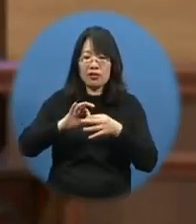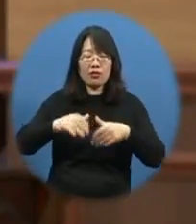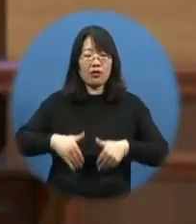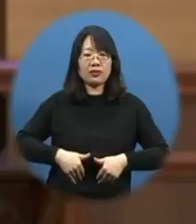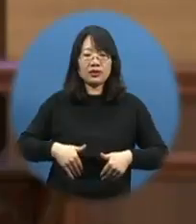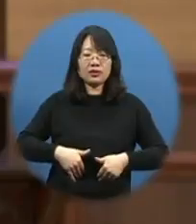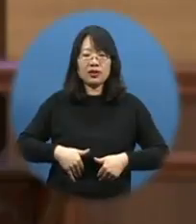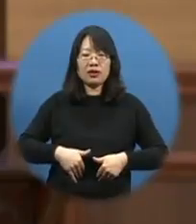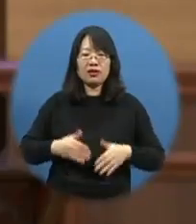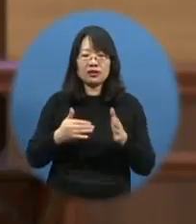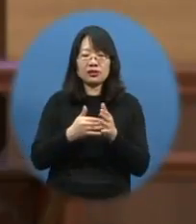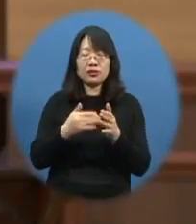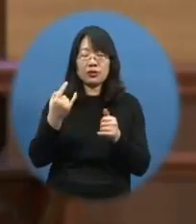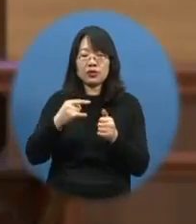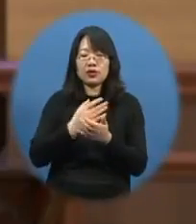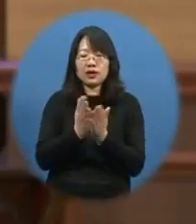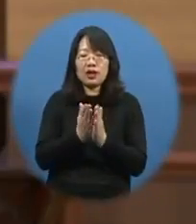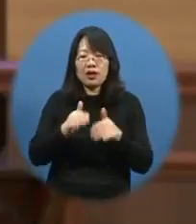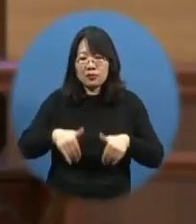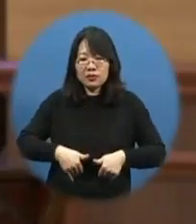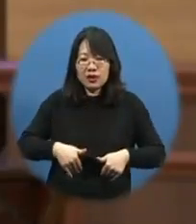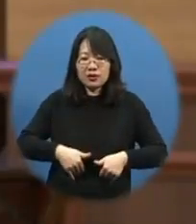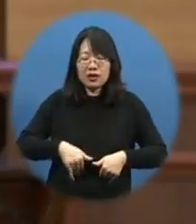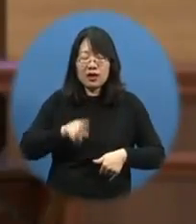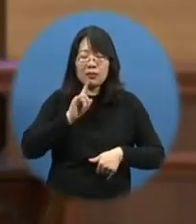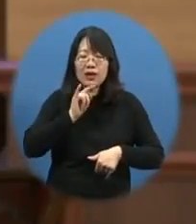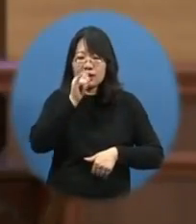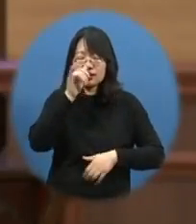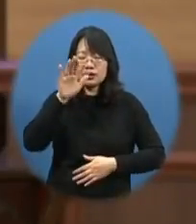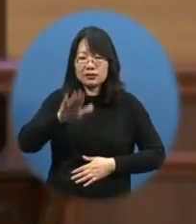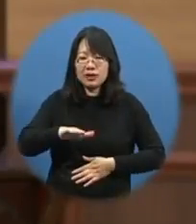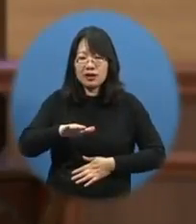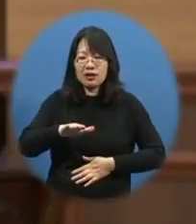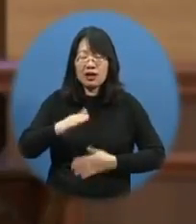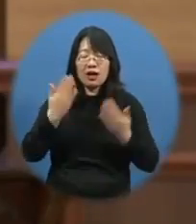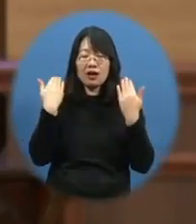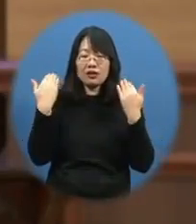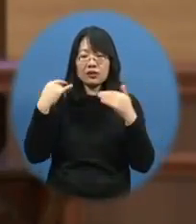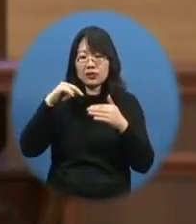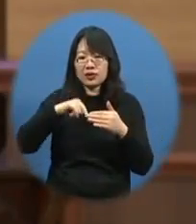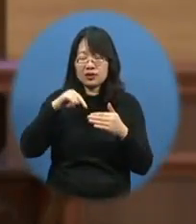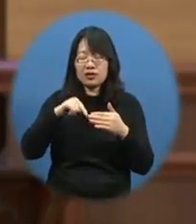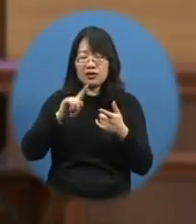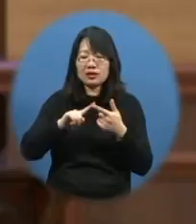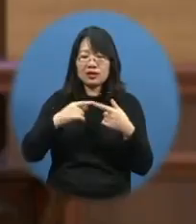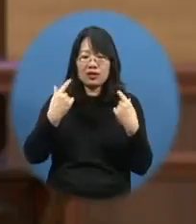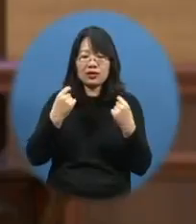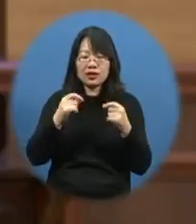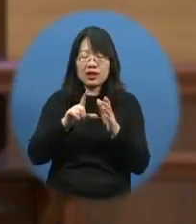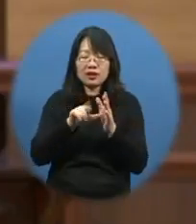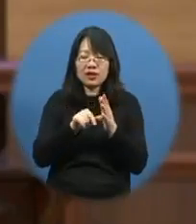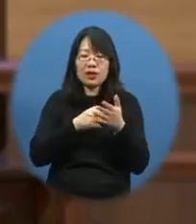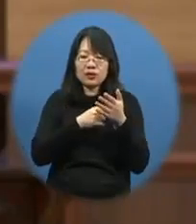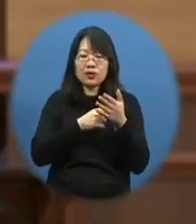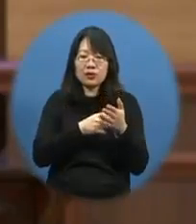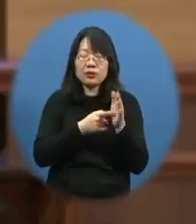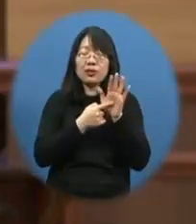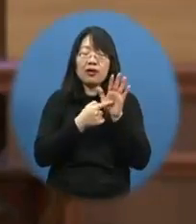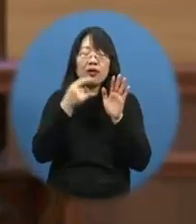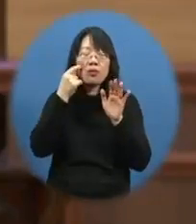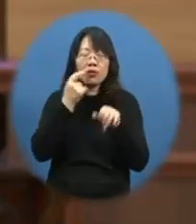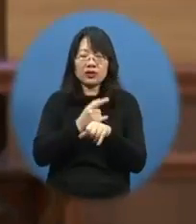된다. 네. 그리고 교육도 다양해져야 된다라고 하는데 예. 일선 학교에서 그러한 시대적 요구를